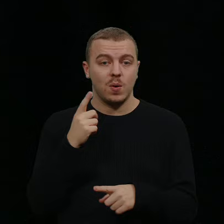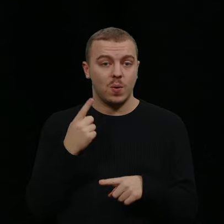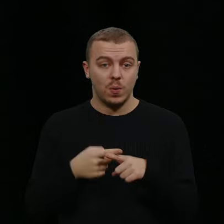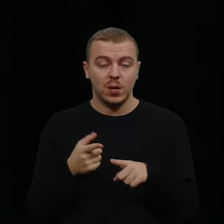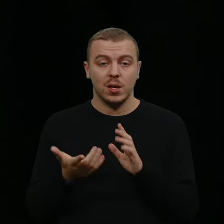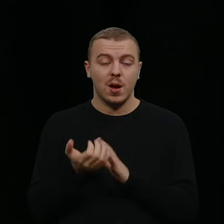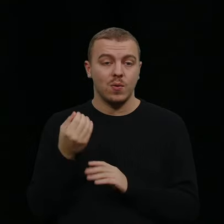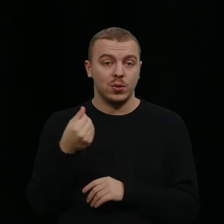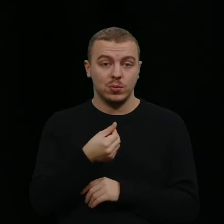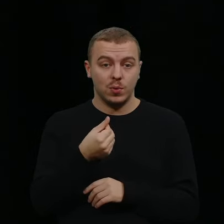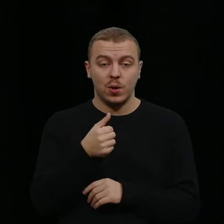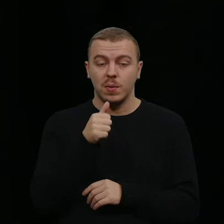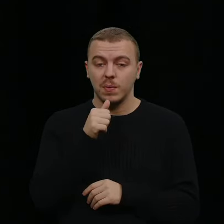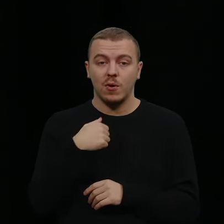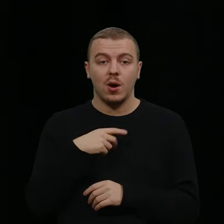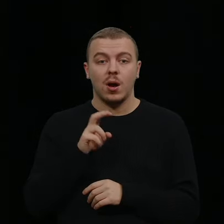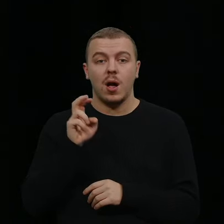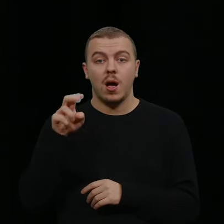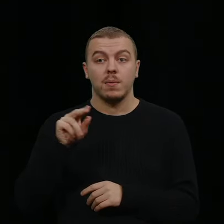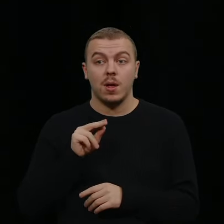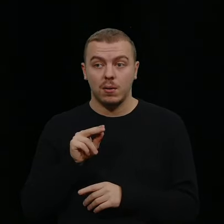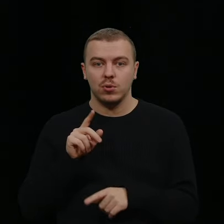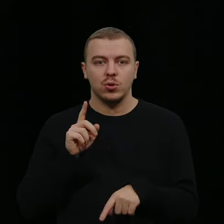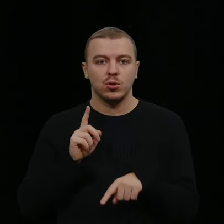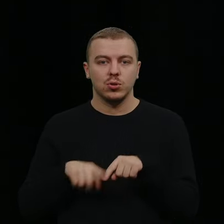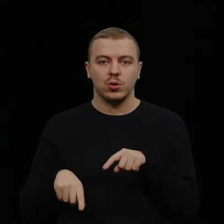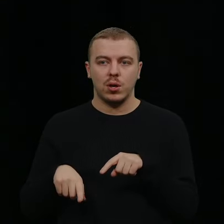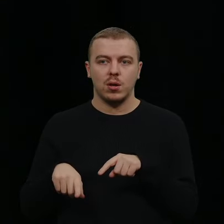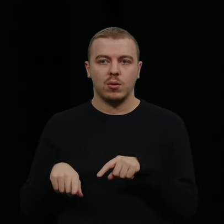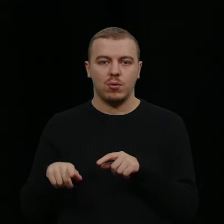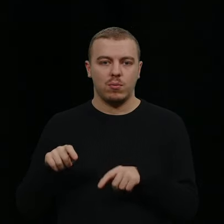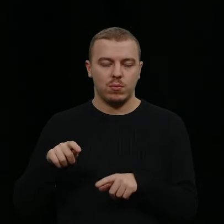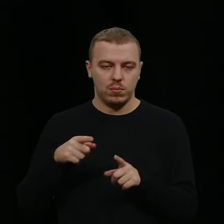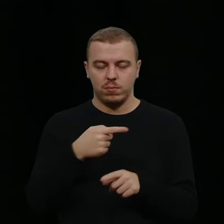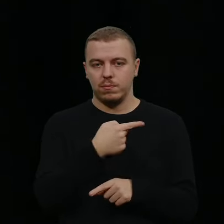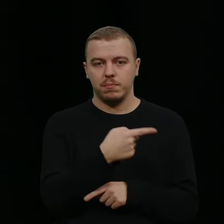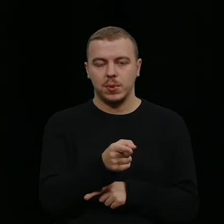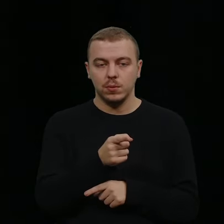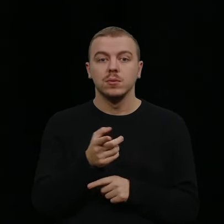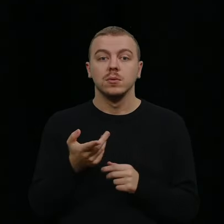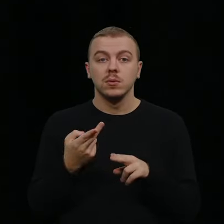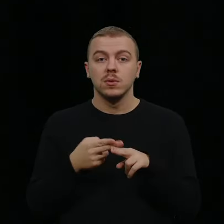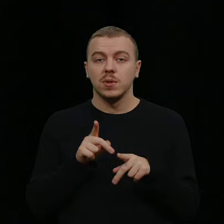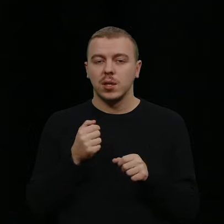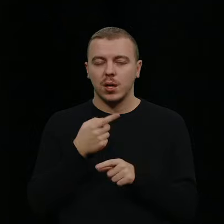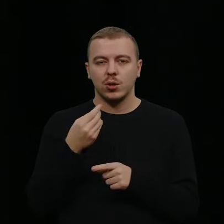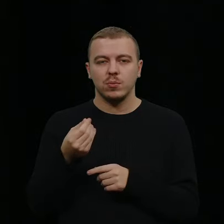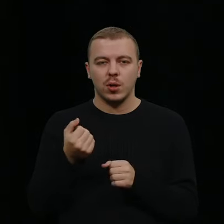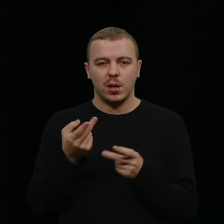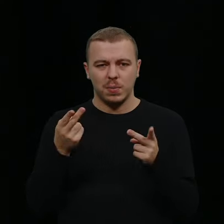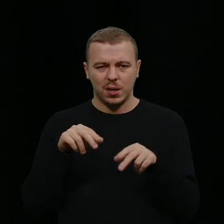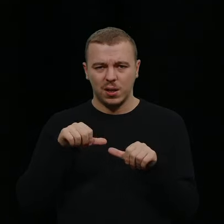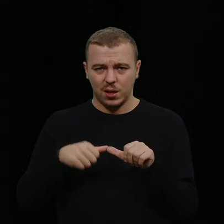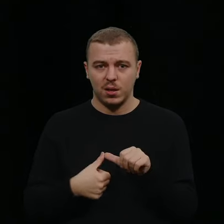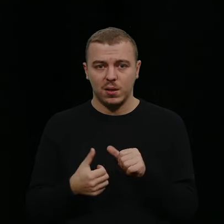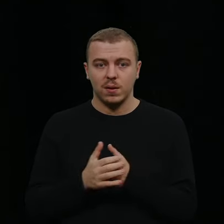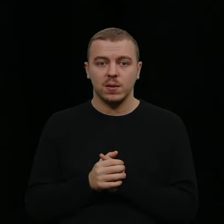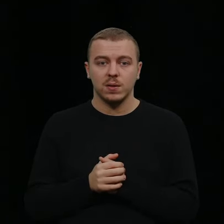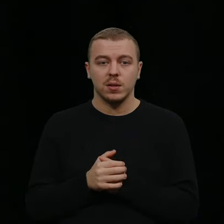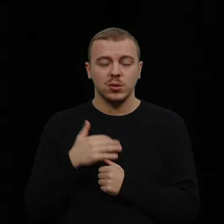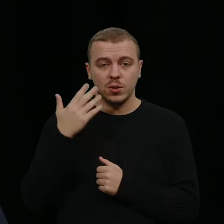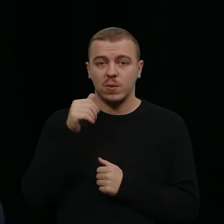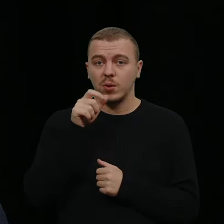gauna išmoką, jeigu jinai tik nueina į darbą, jinai praktiškai randa. Tai, nu, aš manau, kad svarstytinas dalykas tą išmoką palikti visą laiką,